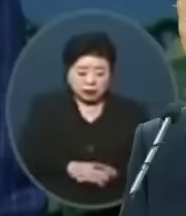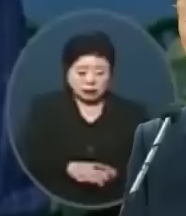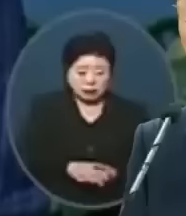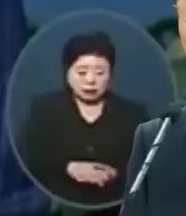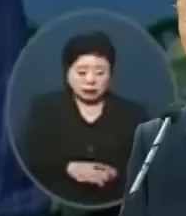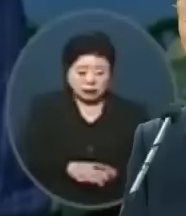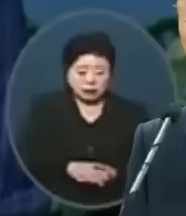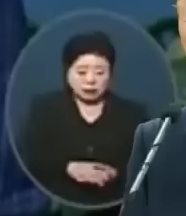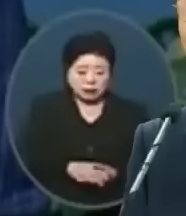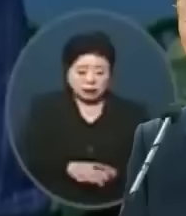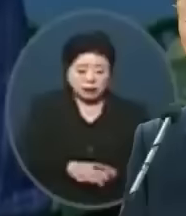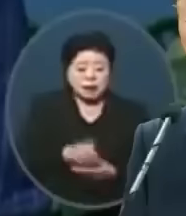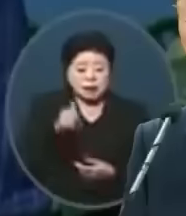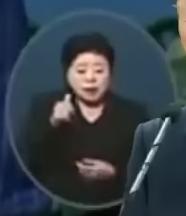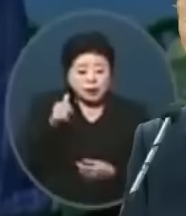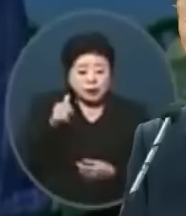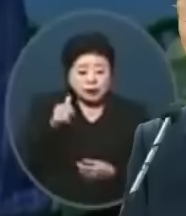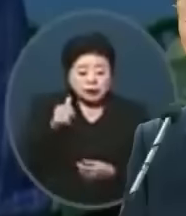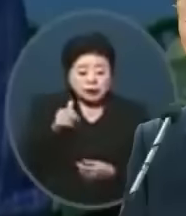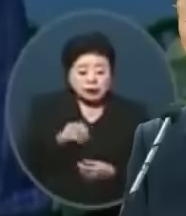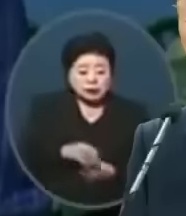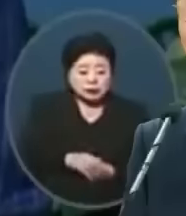그래 남편이